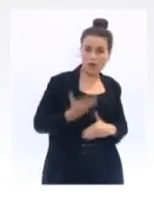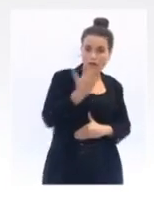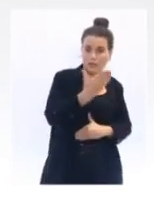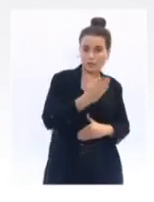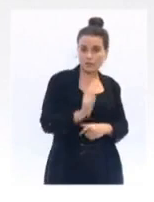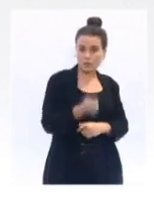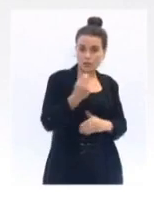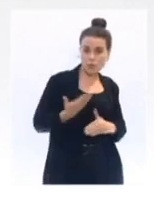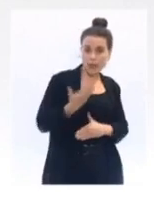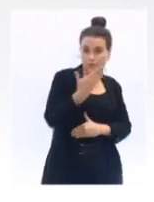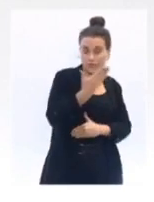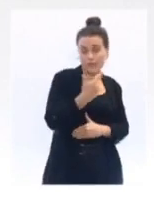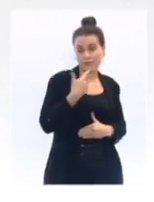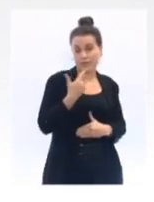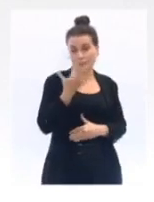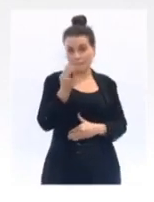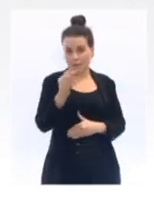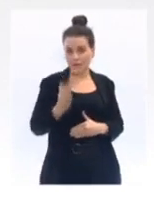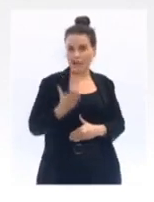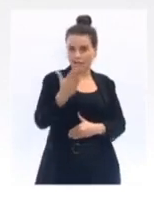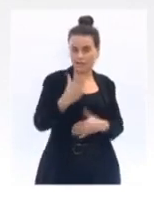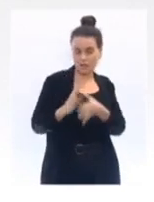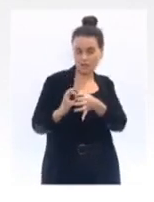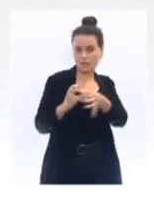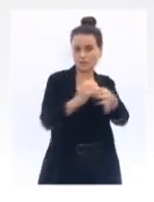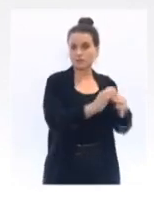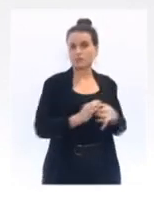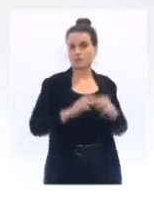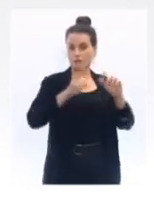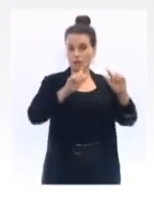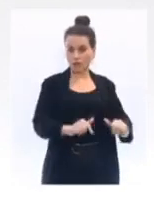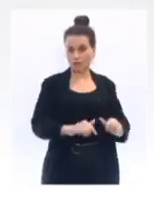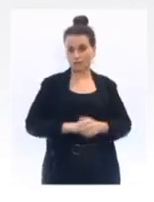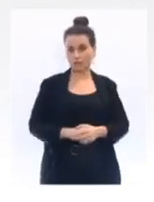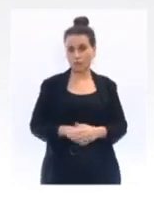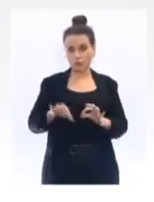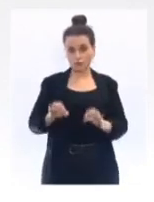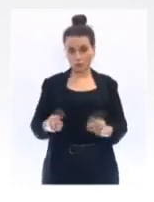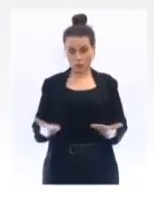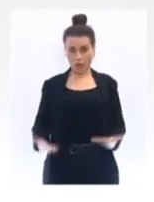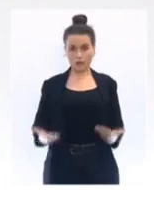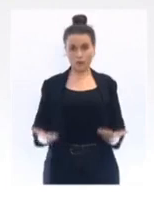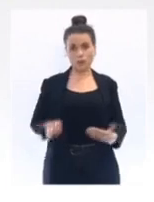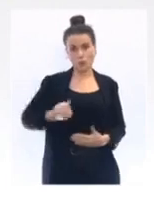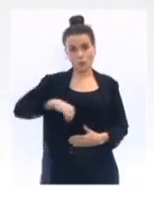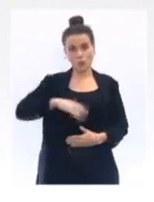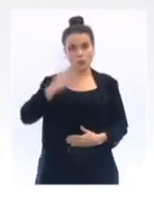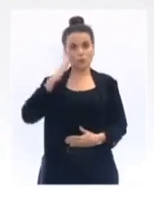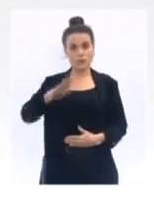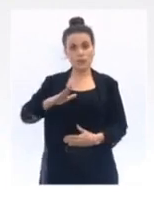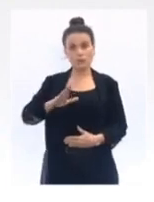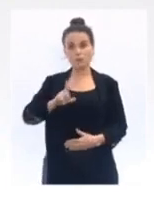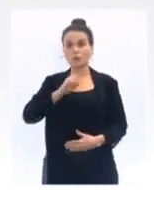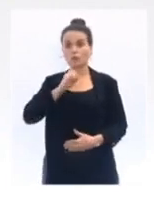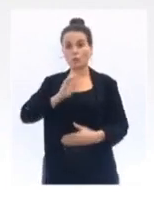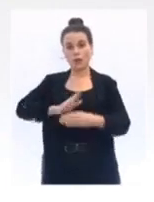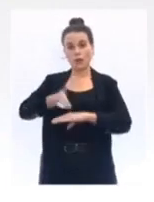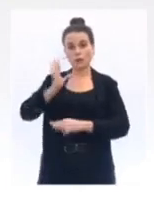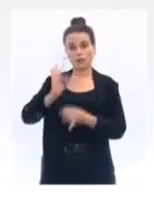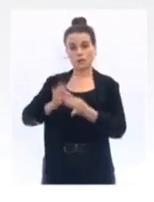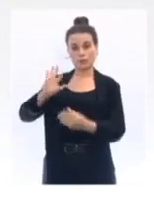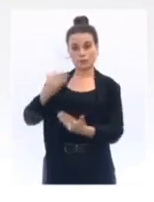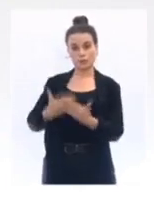septembre, l'application du protocole sanitaire a abouti à ce qu'il y ait peu de contamination en milieu scolaire. Je rappelle les chiffres. Actuellement,